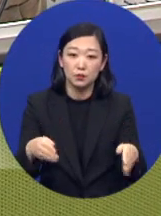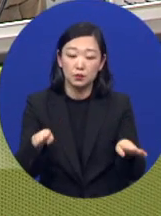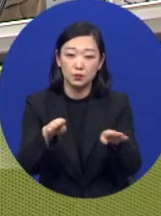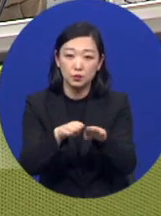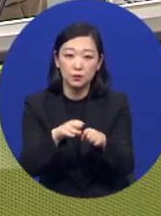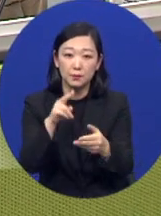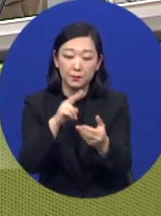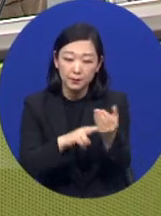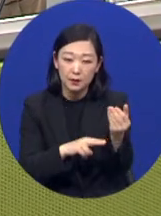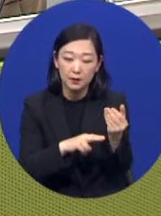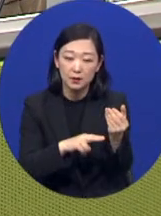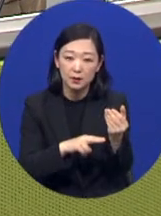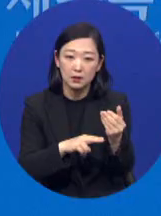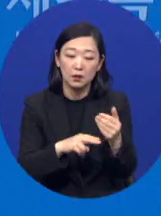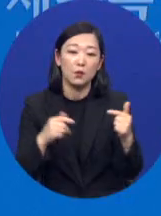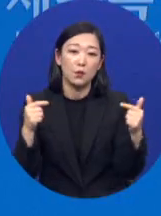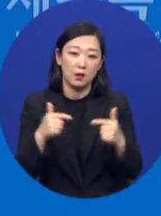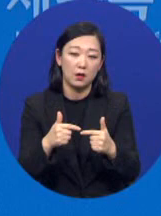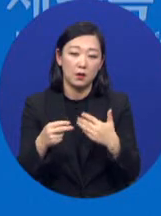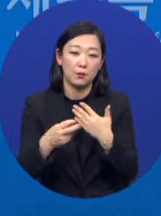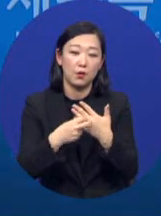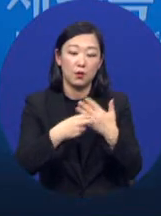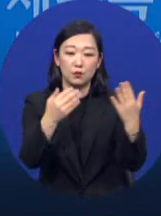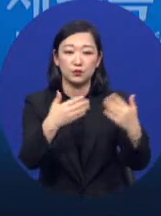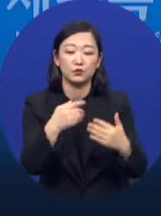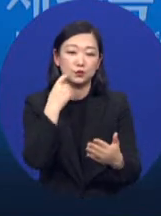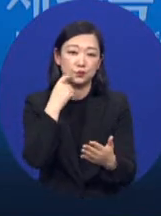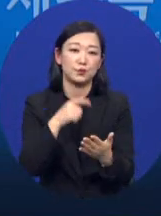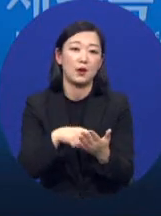유치가 쉬워질 거란 판단에 섭니다